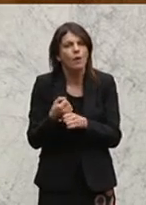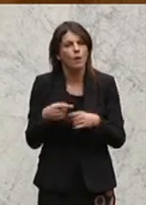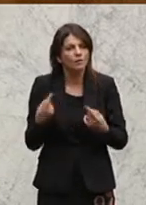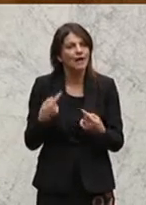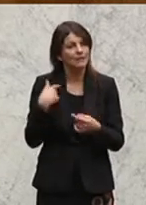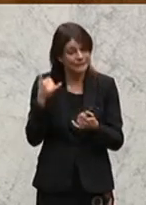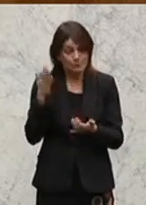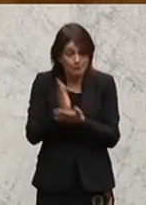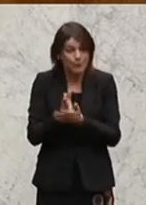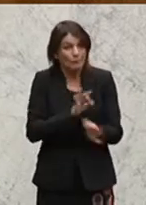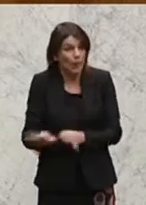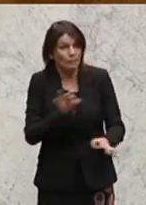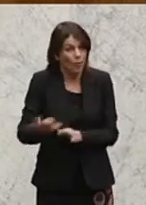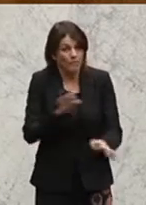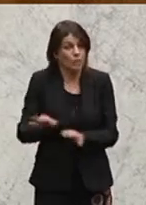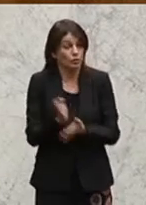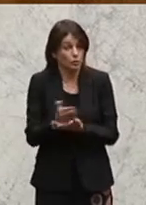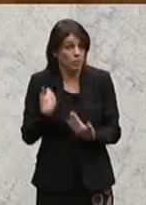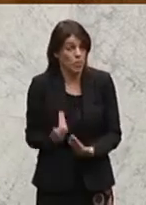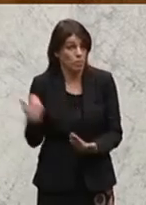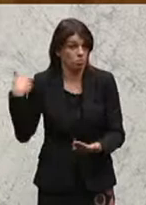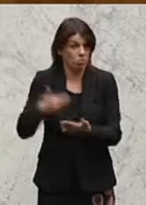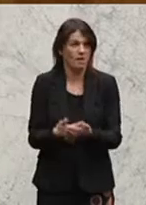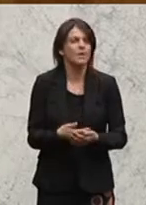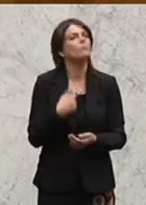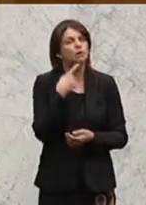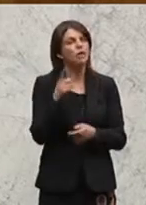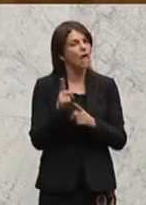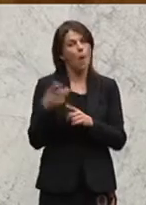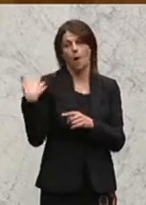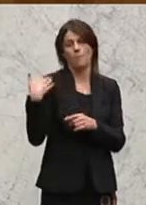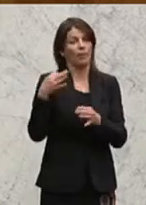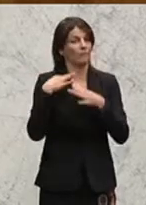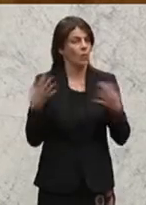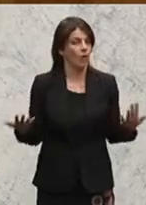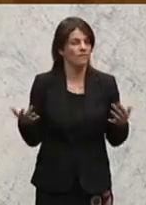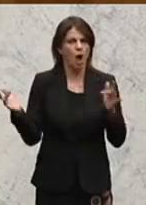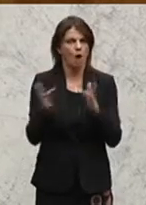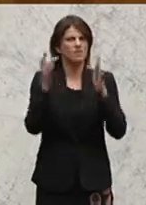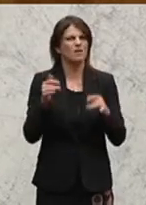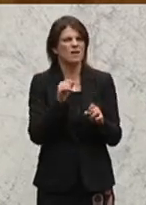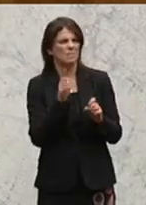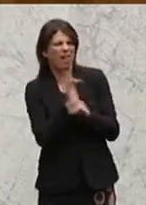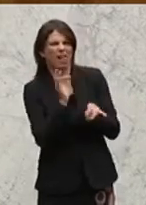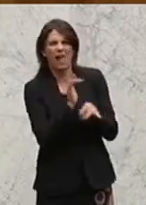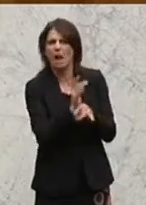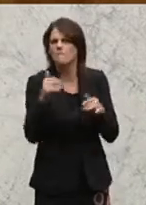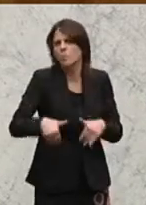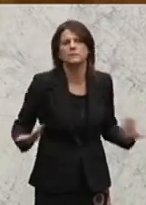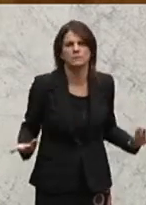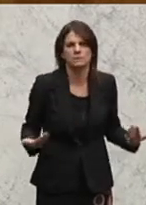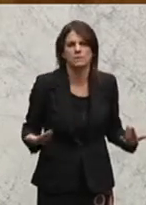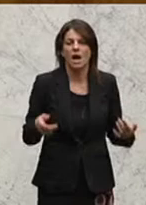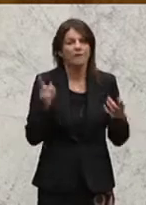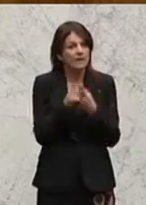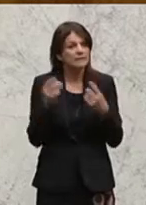schon intensiv auch dran sind. Ja? Ich nehme das jedoch als Kompliment dar, denn die Opposition muss ja immer anecken und kritisieren. Nur wenn